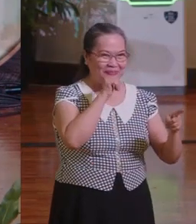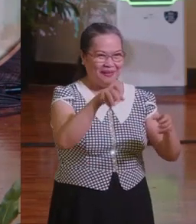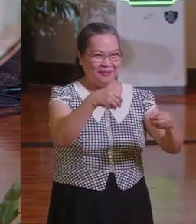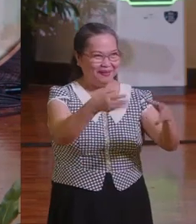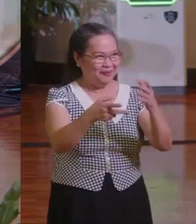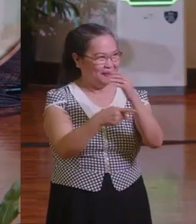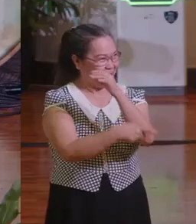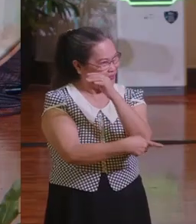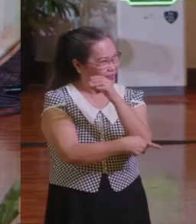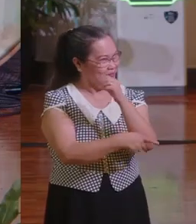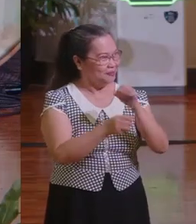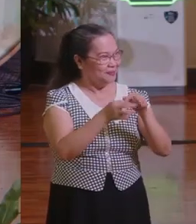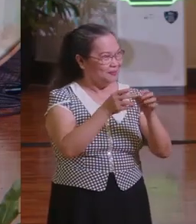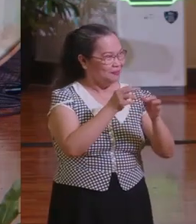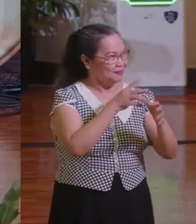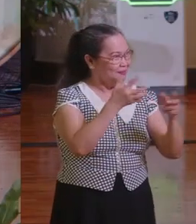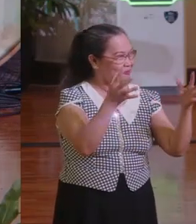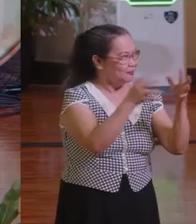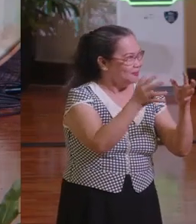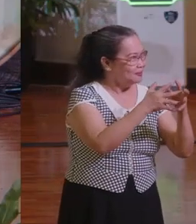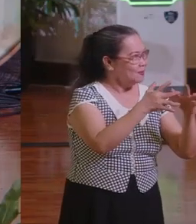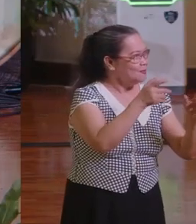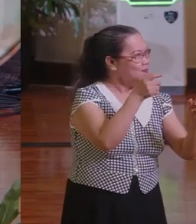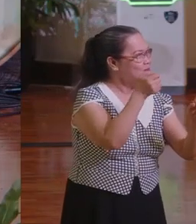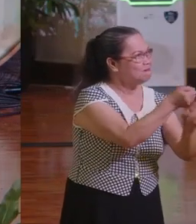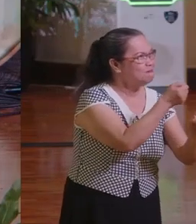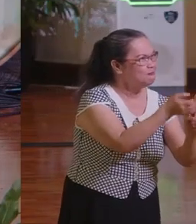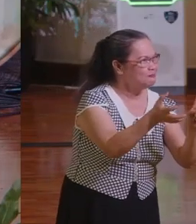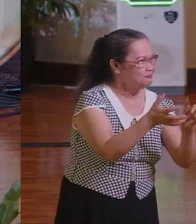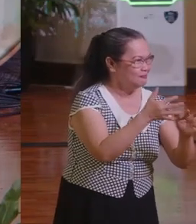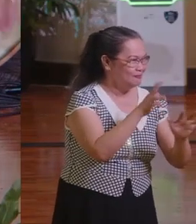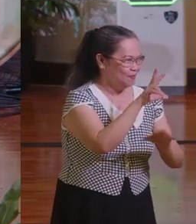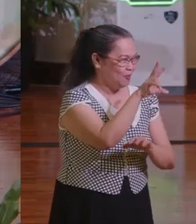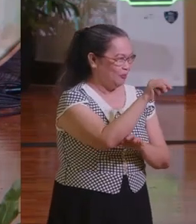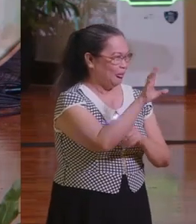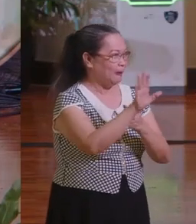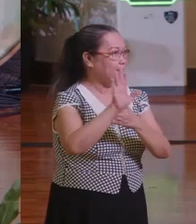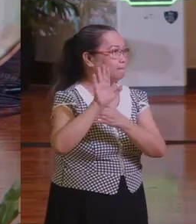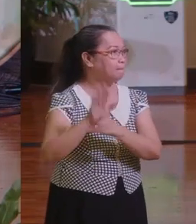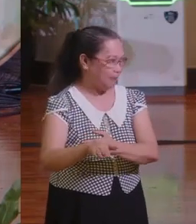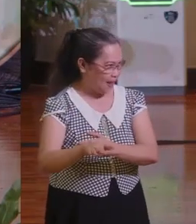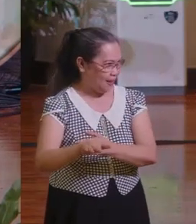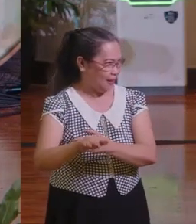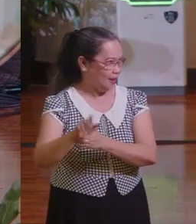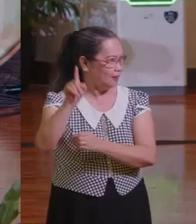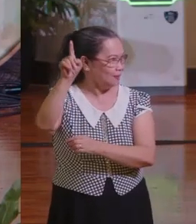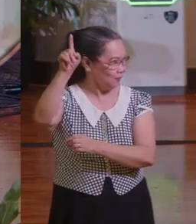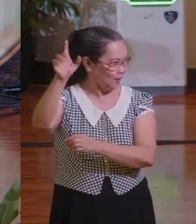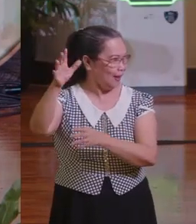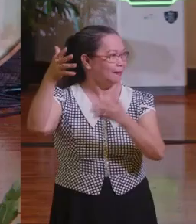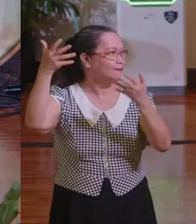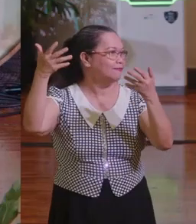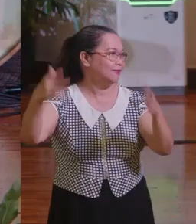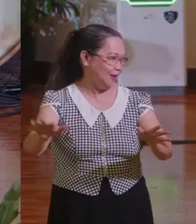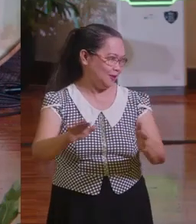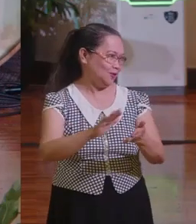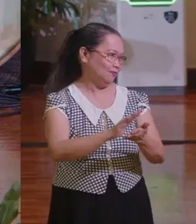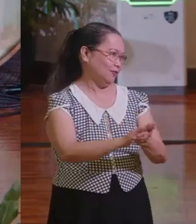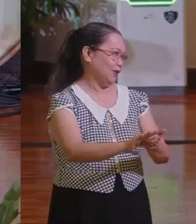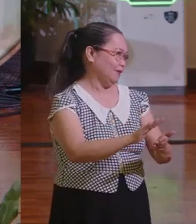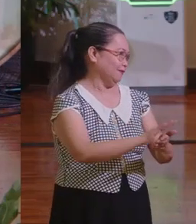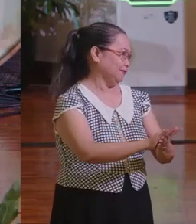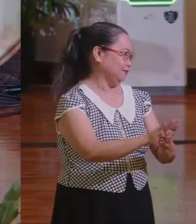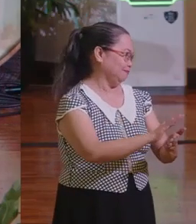siya ay galitin, hindi upang siya ay saktan, kundi upang siya ay manumbalik dahil siya ay pinatawad.